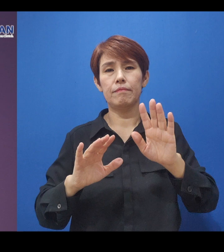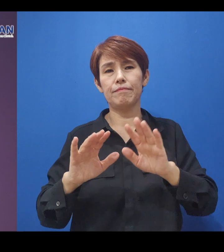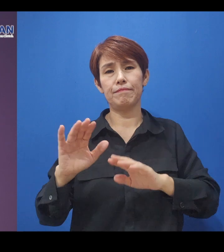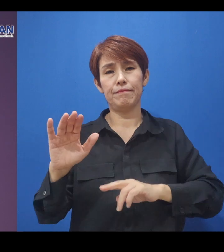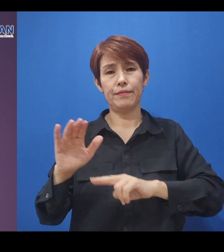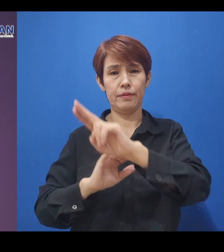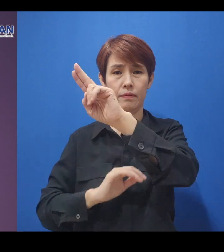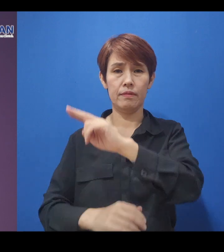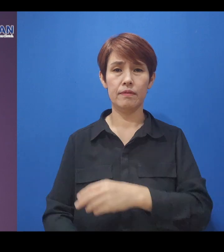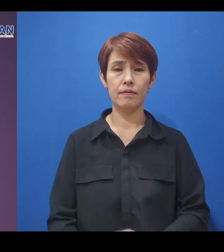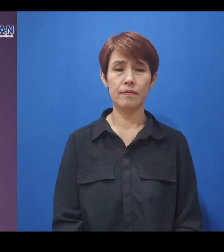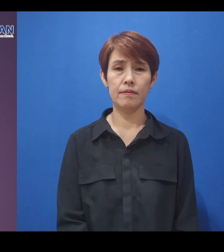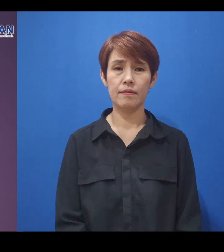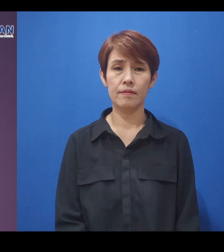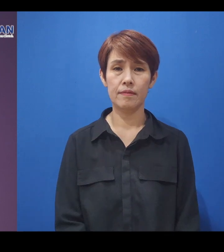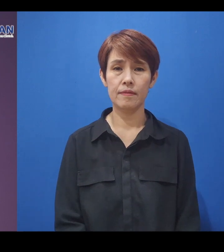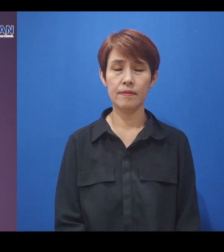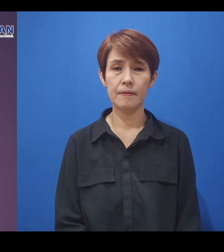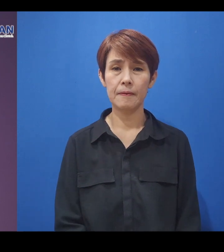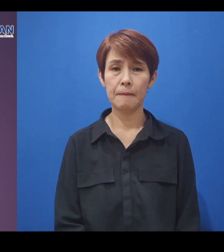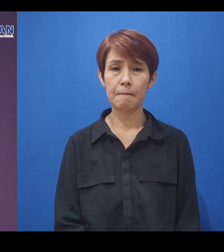나왔어요.